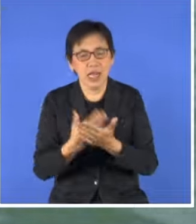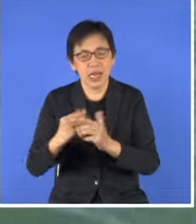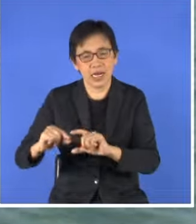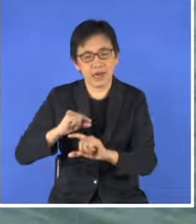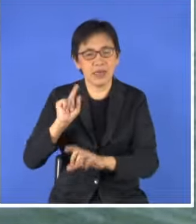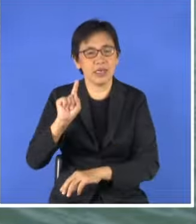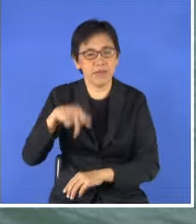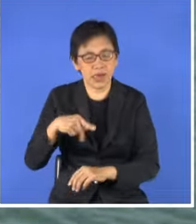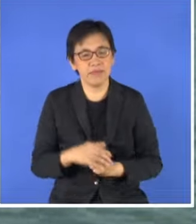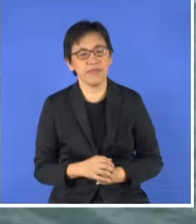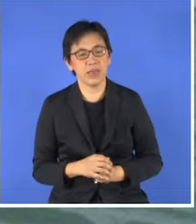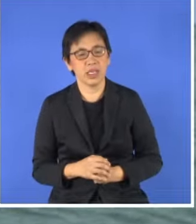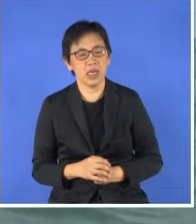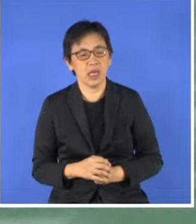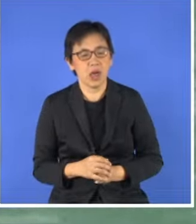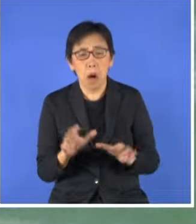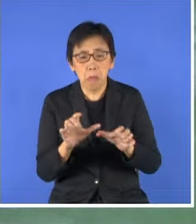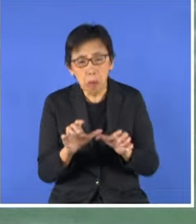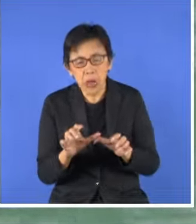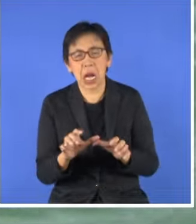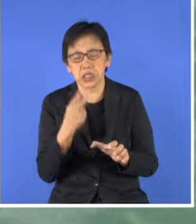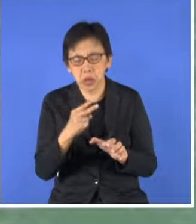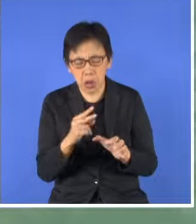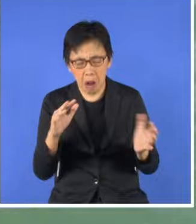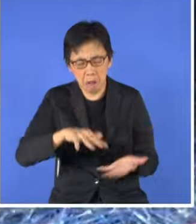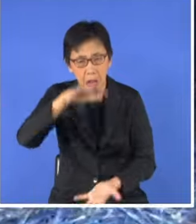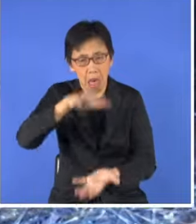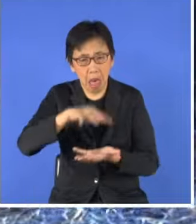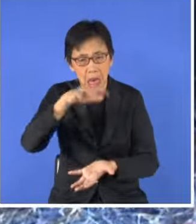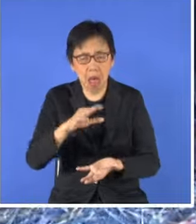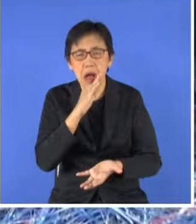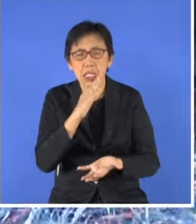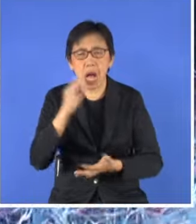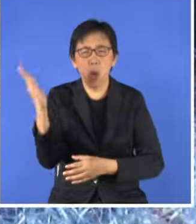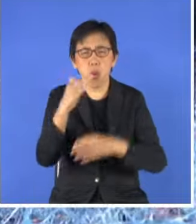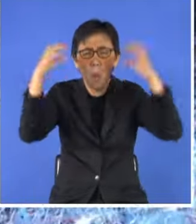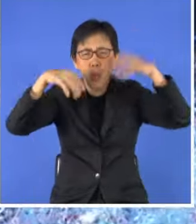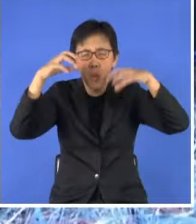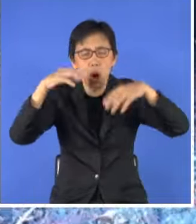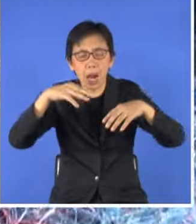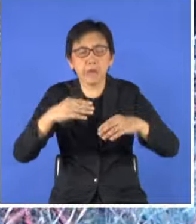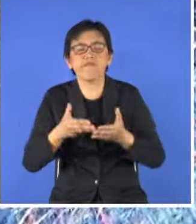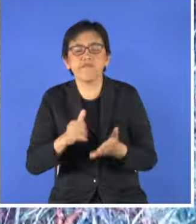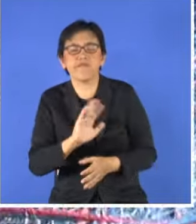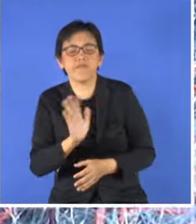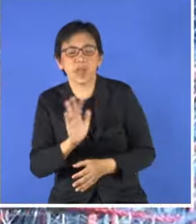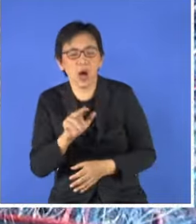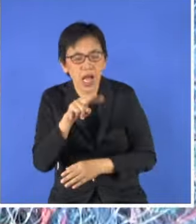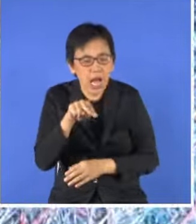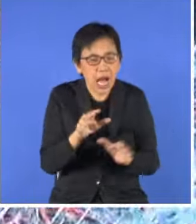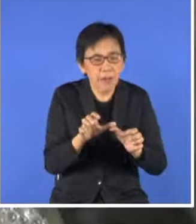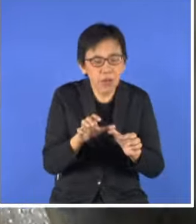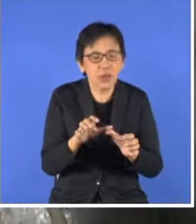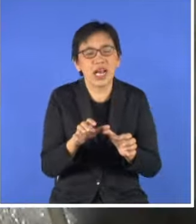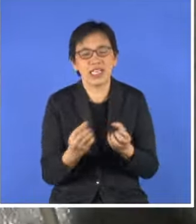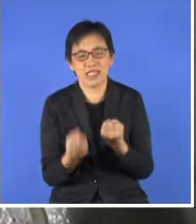1,000ขึ้นอยู่กับปูที่หามาได้เนี่ยมากหรือน้อยวันไหนไมีพายุไม่ได้ออกทะเลหนองฮาฟินก็จะต้องไปหาปูดำในป่าโกงกลาง